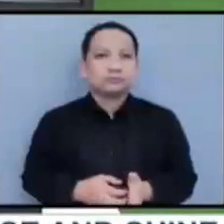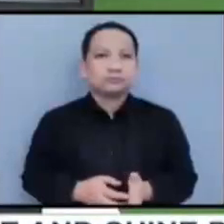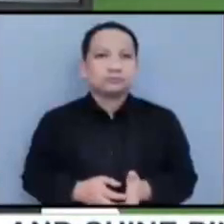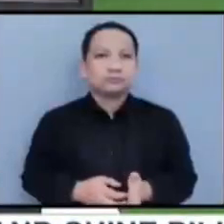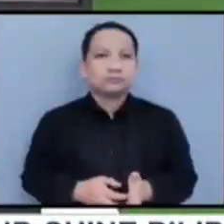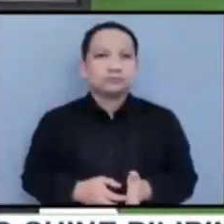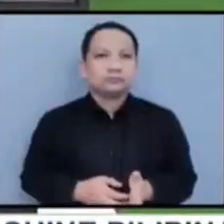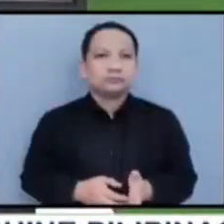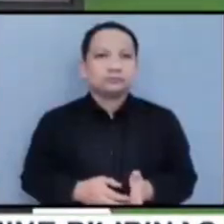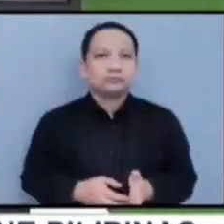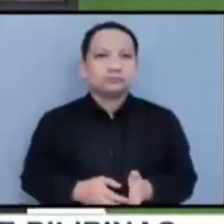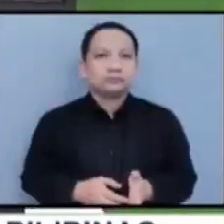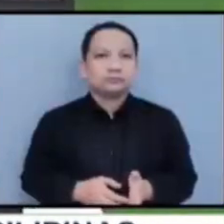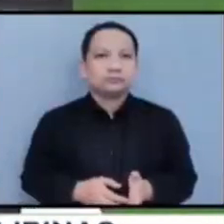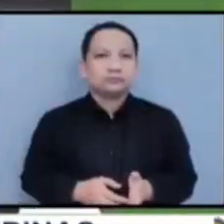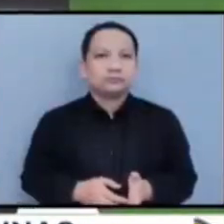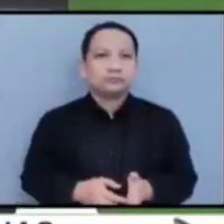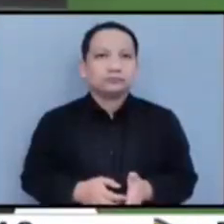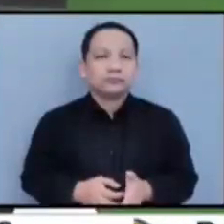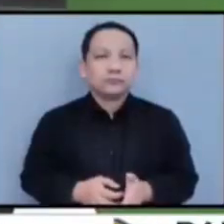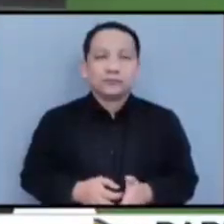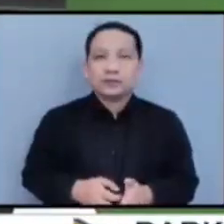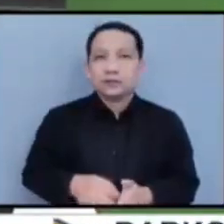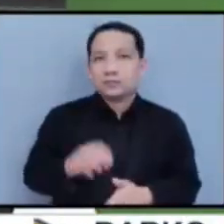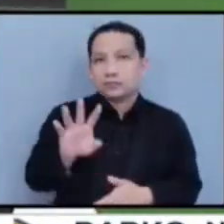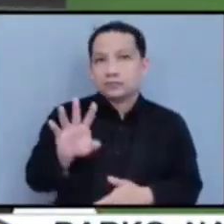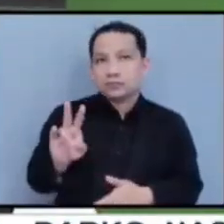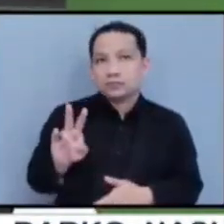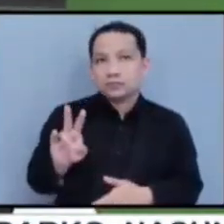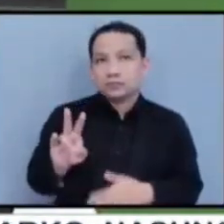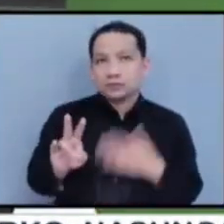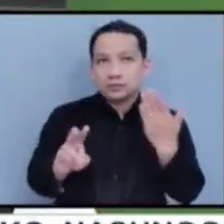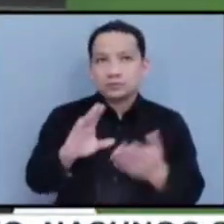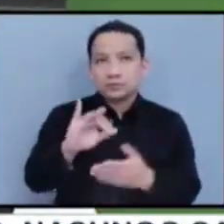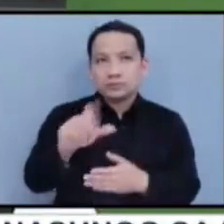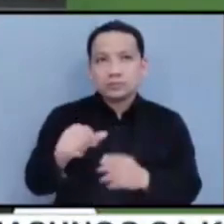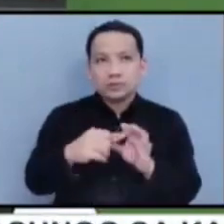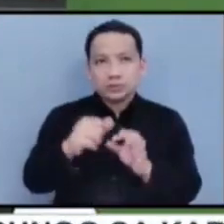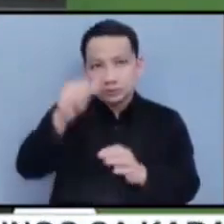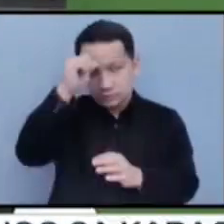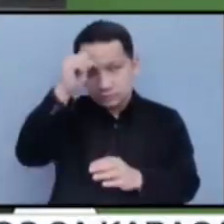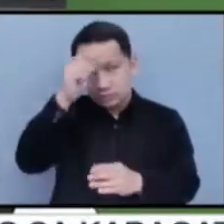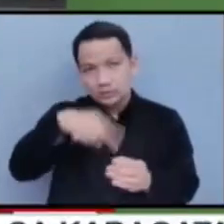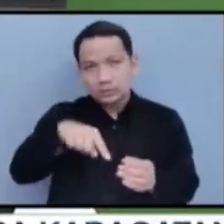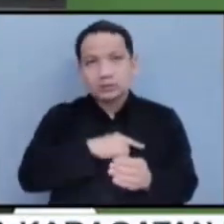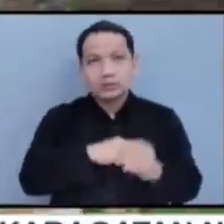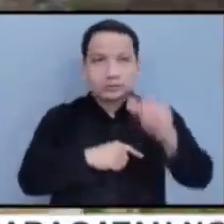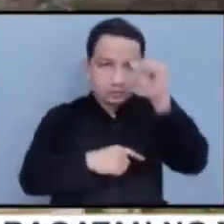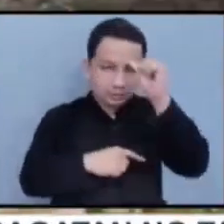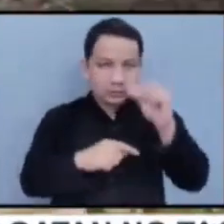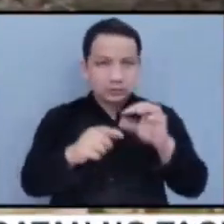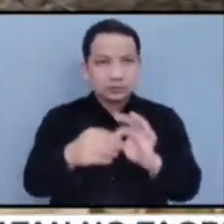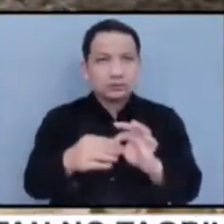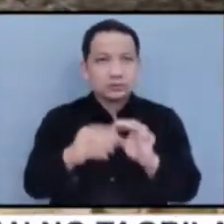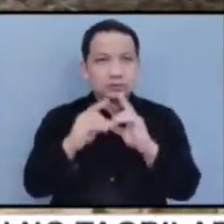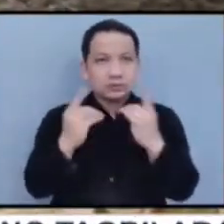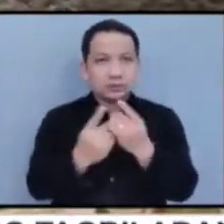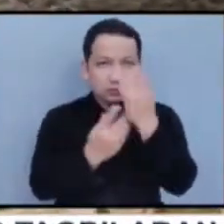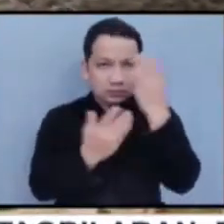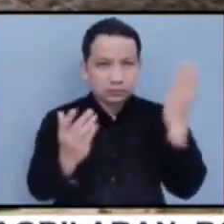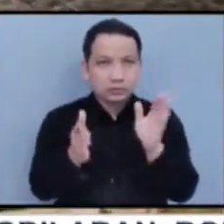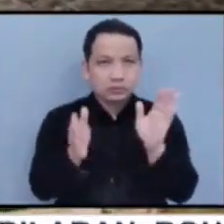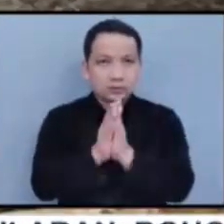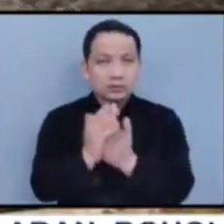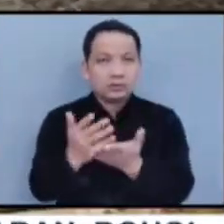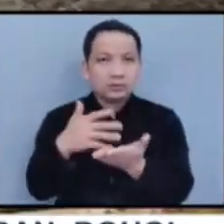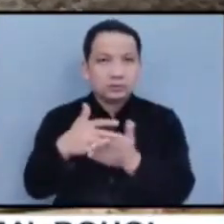Umabot na sa 47 nasaktan sa gupit ng bagyong Biper Joy sa India. Ayon sa India Meteorological Department, humihina na ang